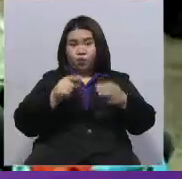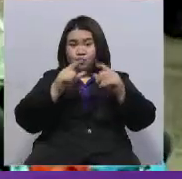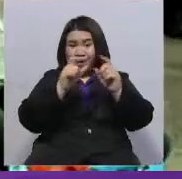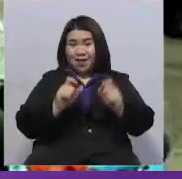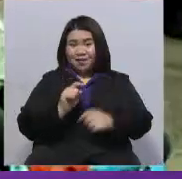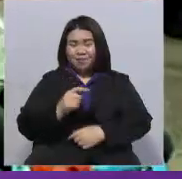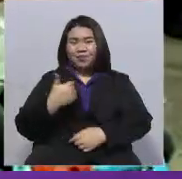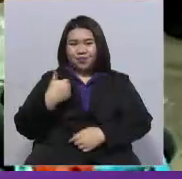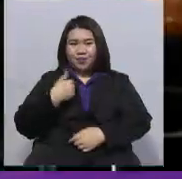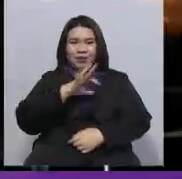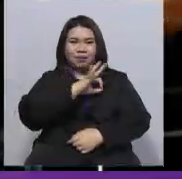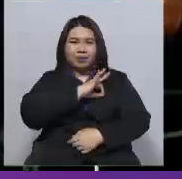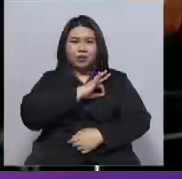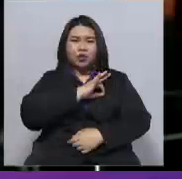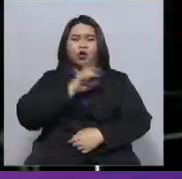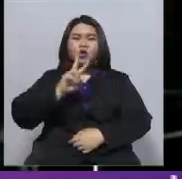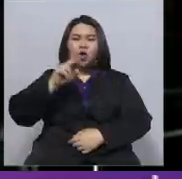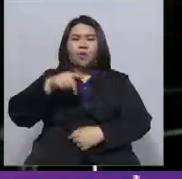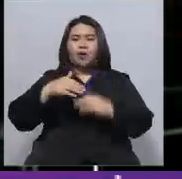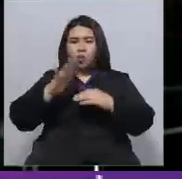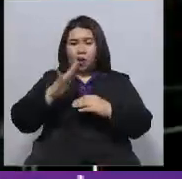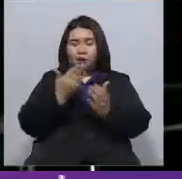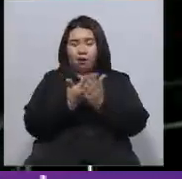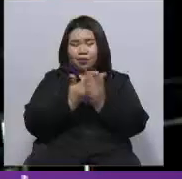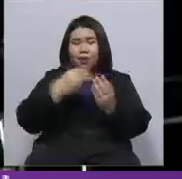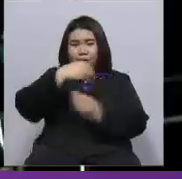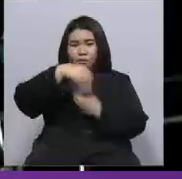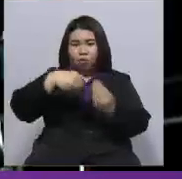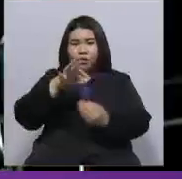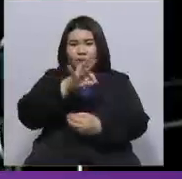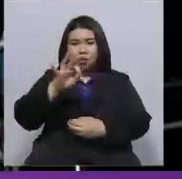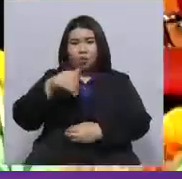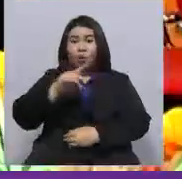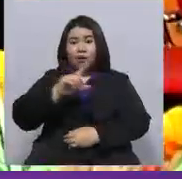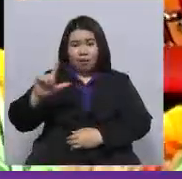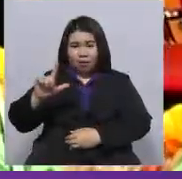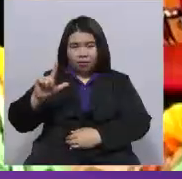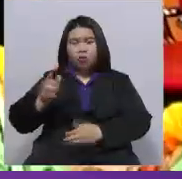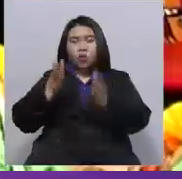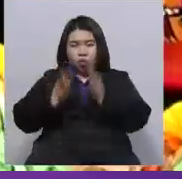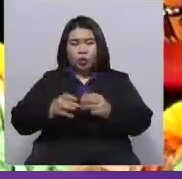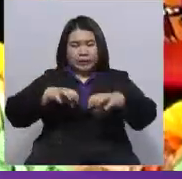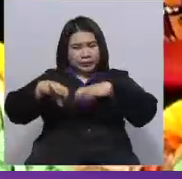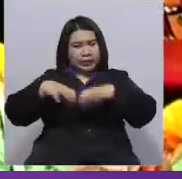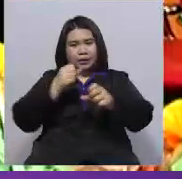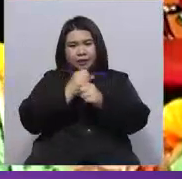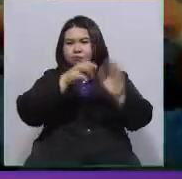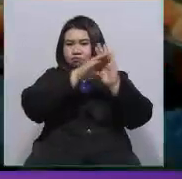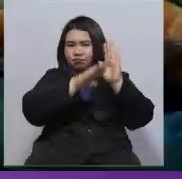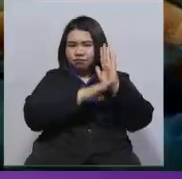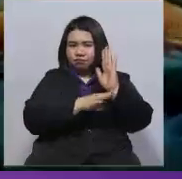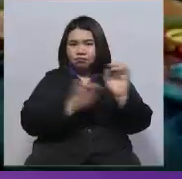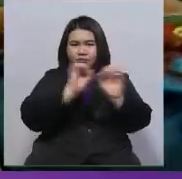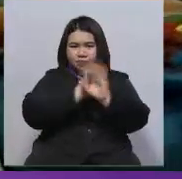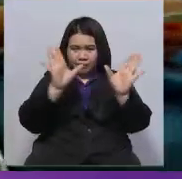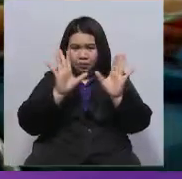ามมีสมาชิก 2,000 กว่ารายและมีเงินทุนหมุนเวียน900กว่าล้านบาทภายใต้การบริหารจัดการที่ชัดเจนเป็นระบบ